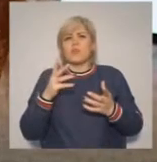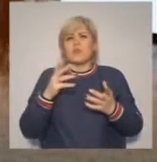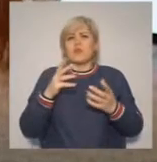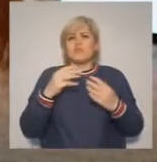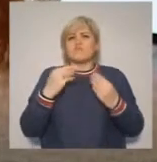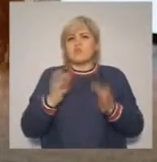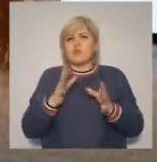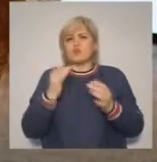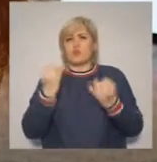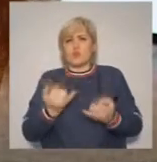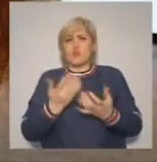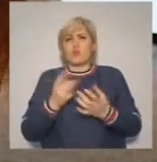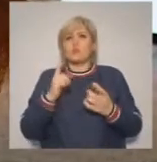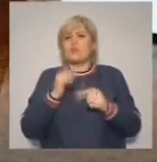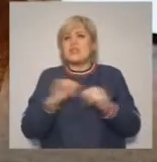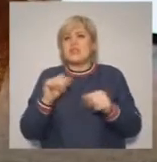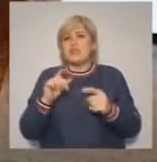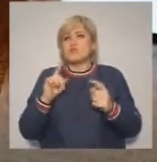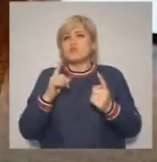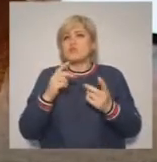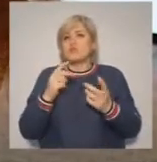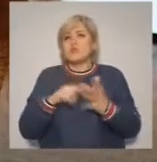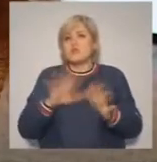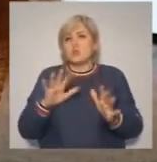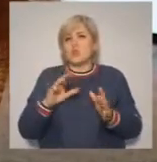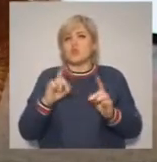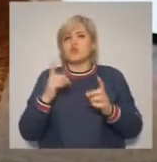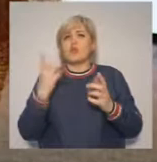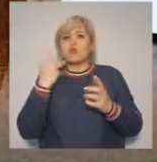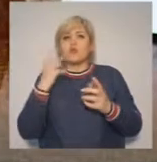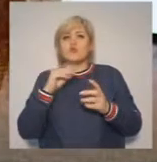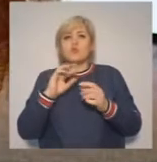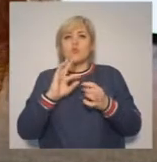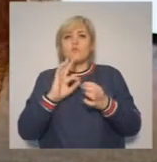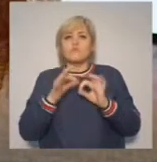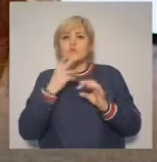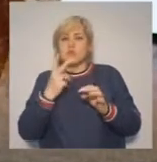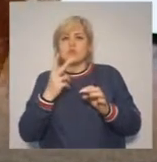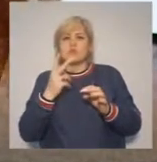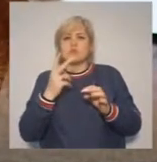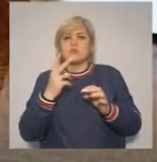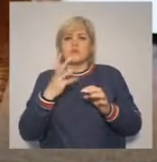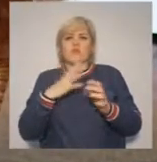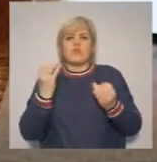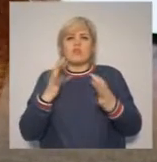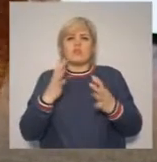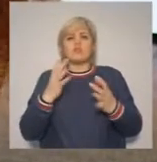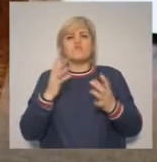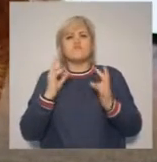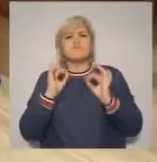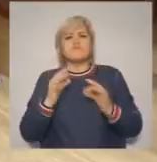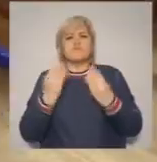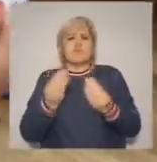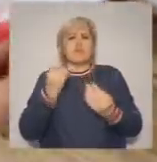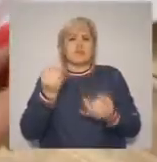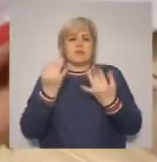что додумайте, поймите, прочувствуйте, почему нельзя, почему не стоит. Вот это вот главное. Потому что когда все конкретно, на это смотреть